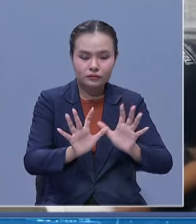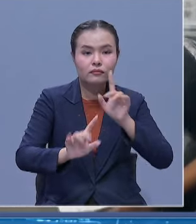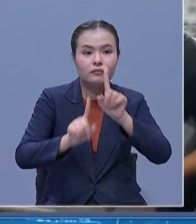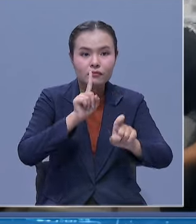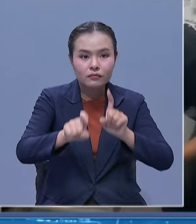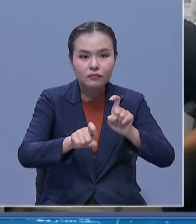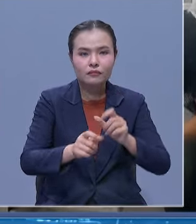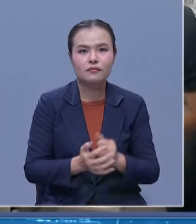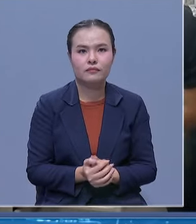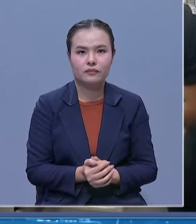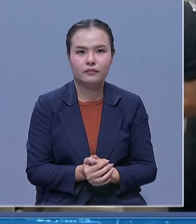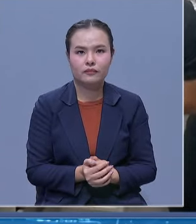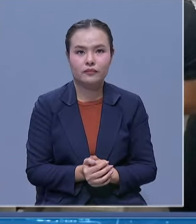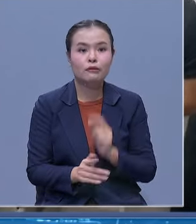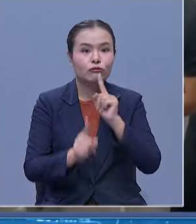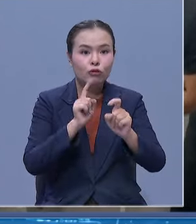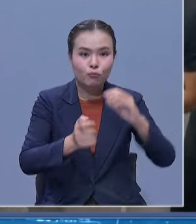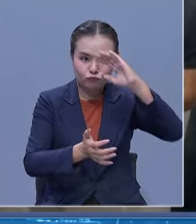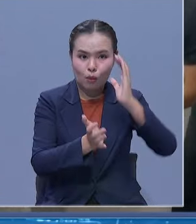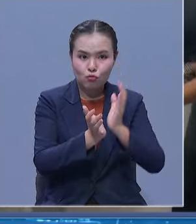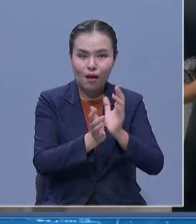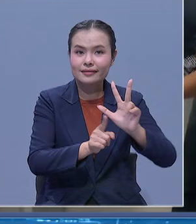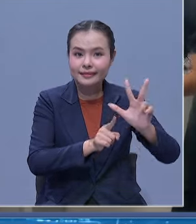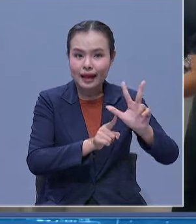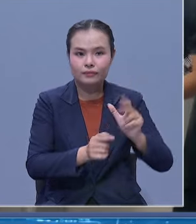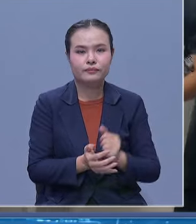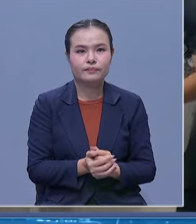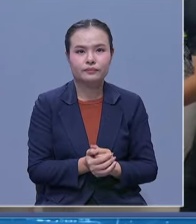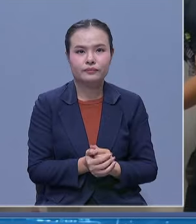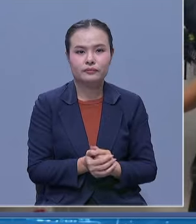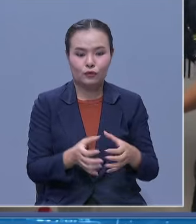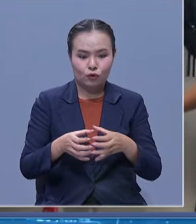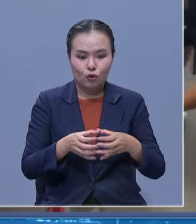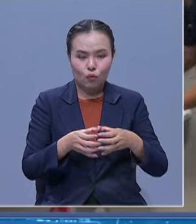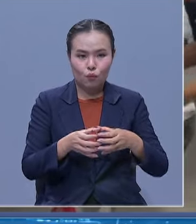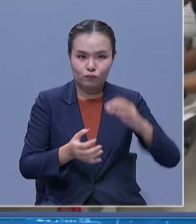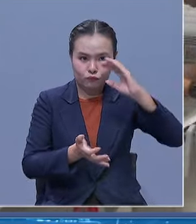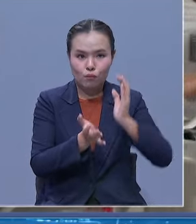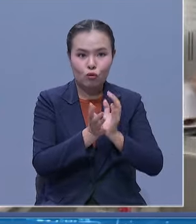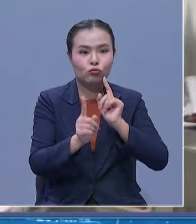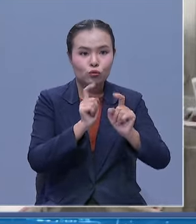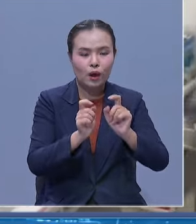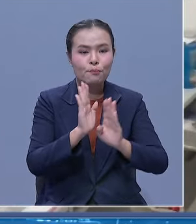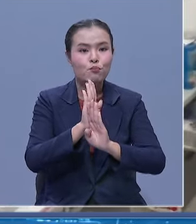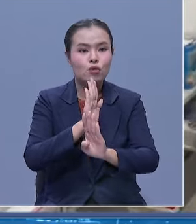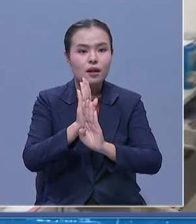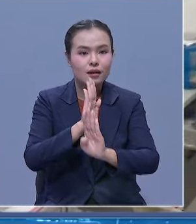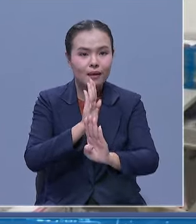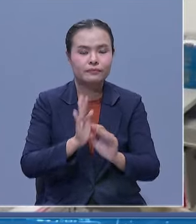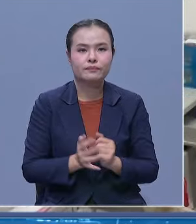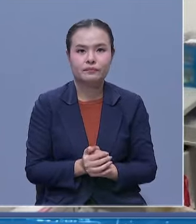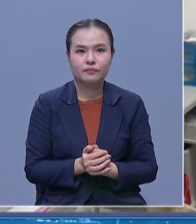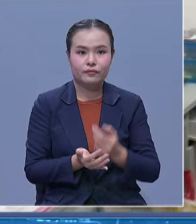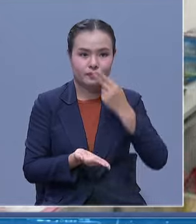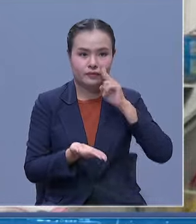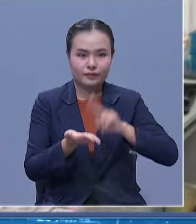องบังคับการสืบสวนสอบสวนตำรวจภูธรภาค3ร่วมกับเจ้าหน้าที่ตำรวจชุดสืบสวนภูธรบุรีรัมย์นะครับนำหมายส